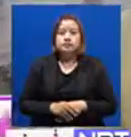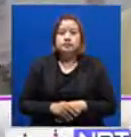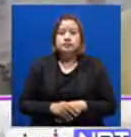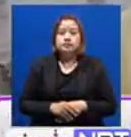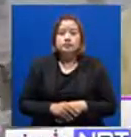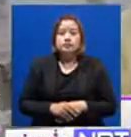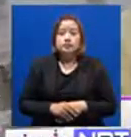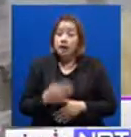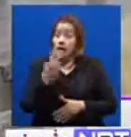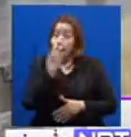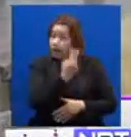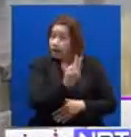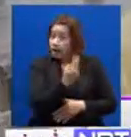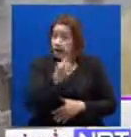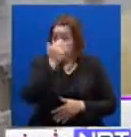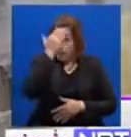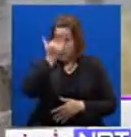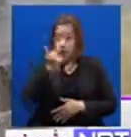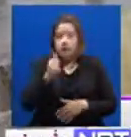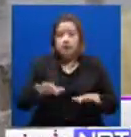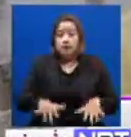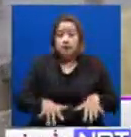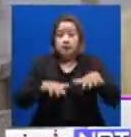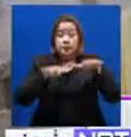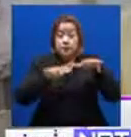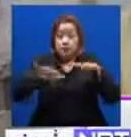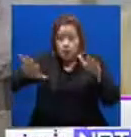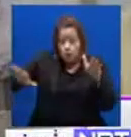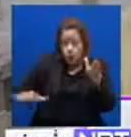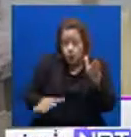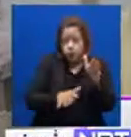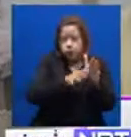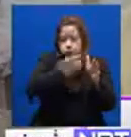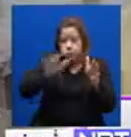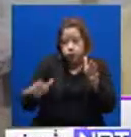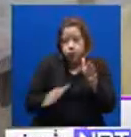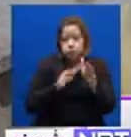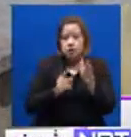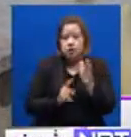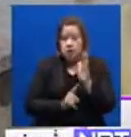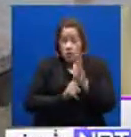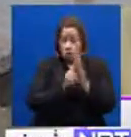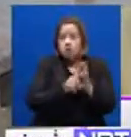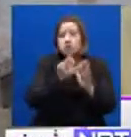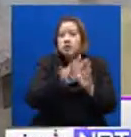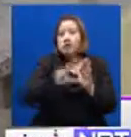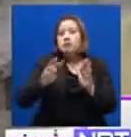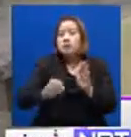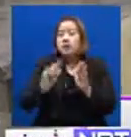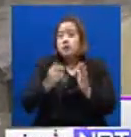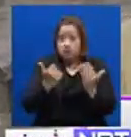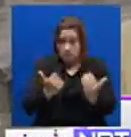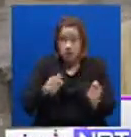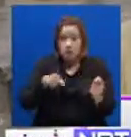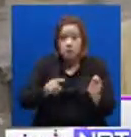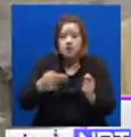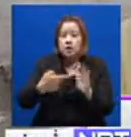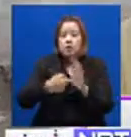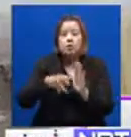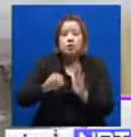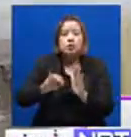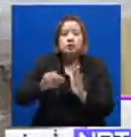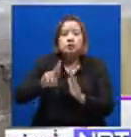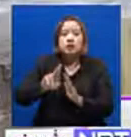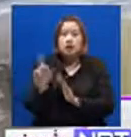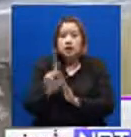สภาพคลื่นสูงกว่า3เมตรนะคะส่งผลกระทบให้กับพี่น้องประชาชนในหมู่ที่3ตำบลบ้านหน้าสารอำเภอหัวไซจังหวัดน